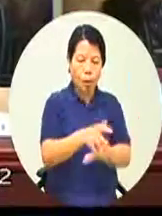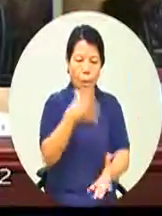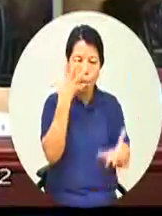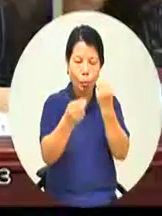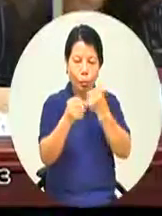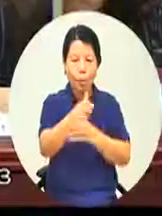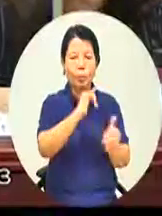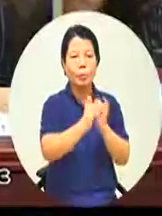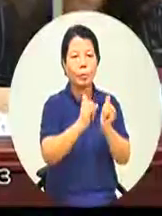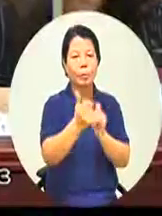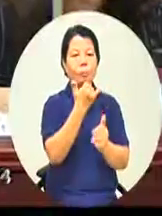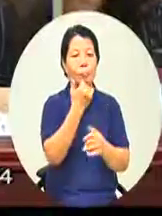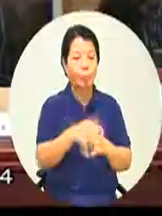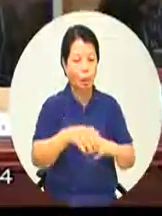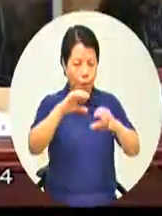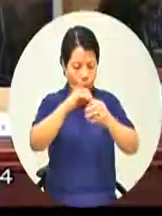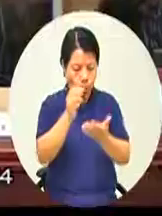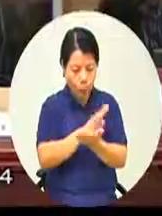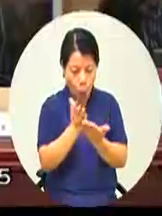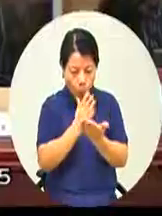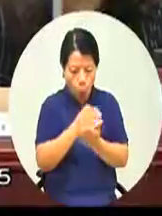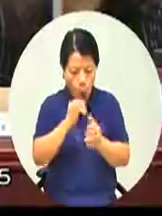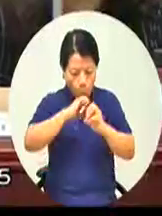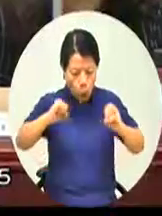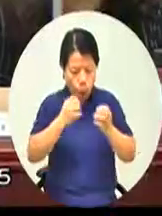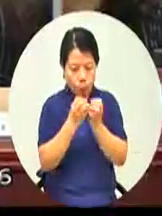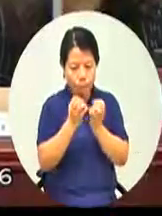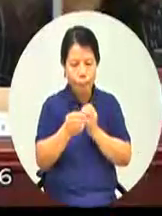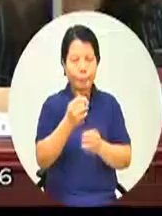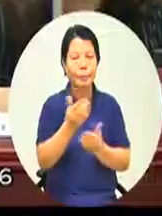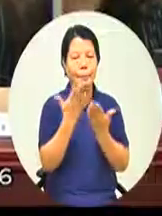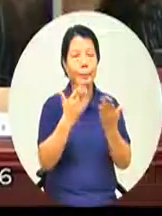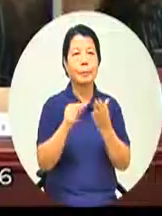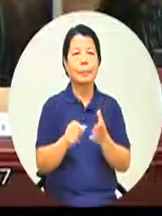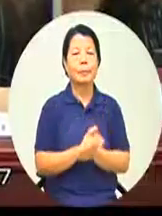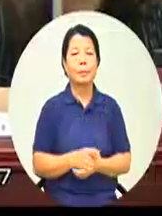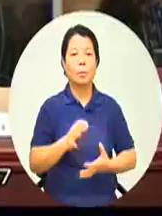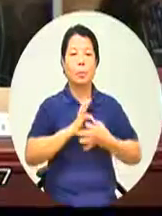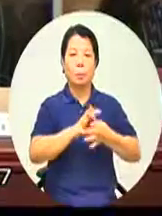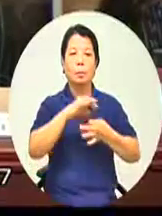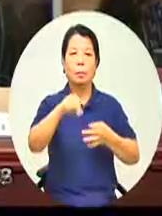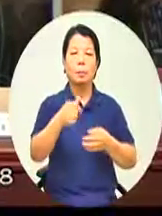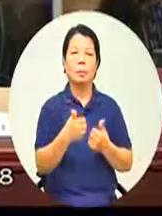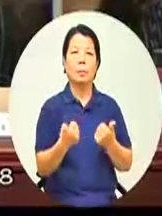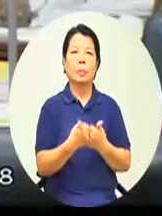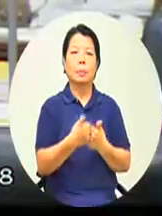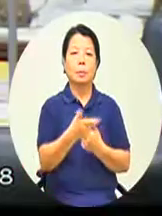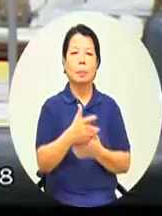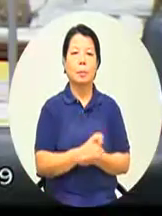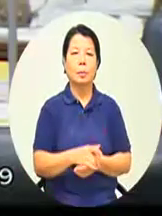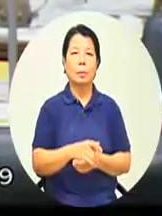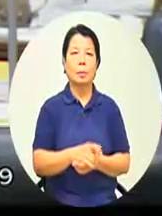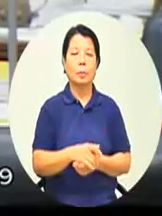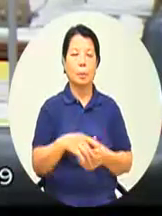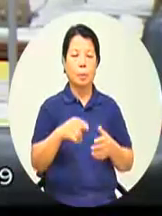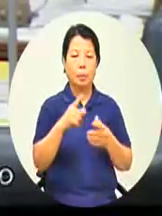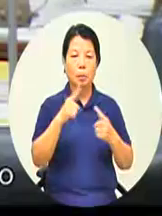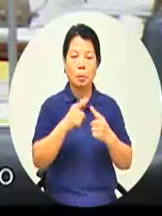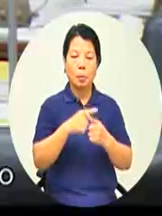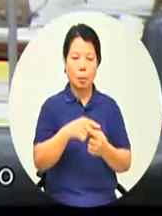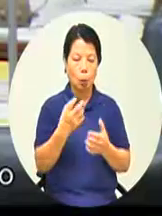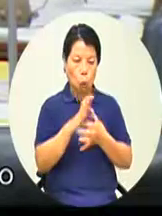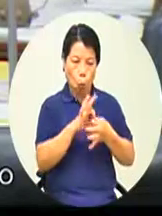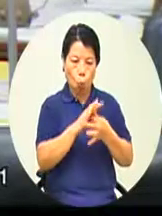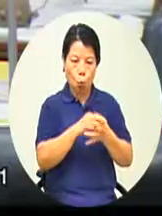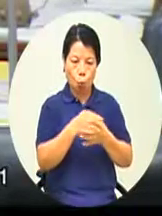民众，可以很轻易的来认识 是 这个事情呢。 就是关心这个议题的人啊，当然越来越多了哈。那在这个